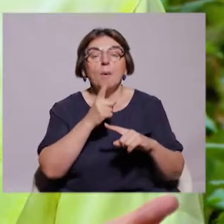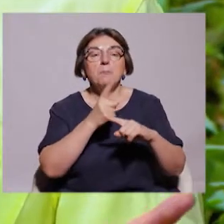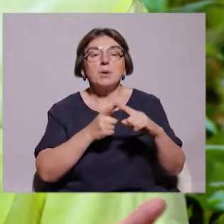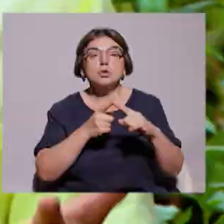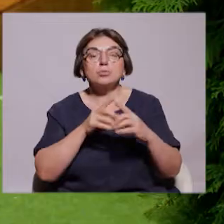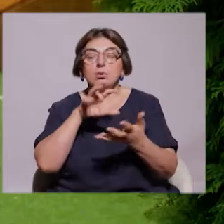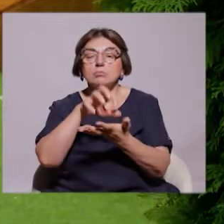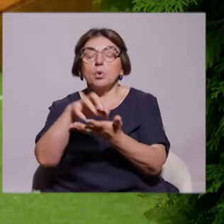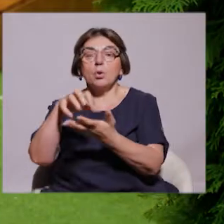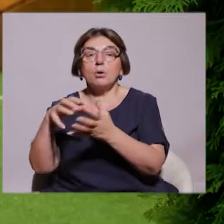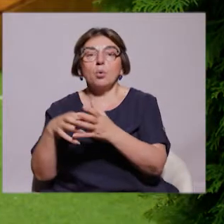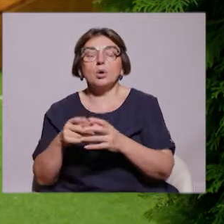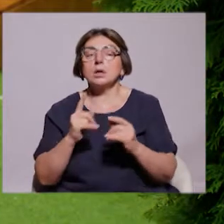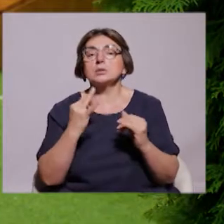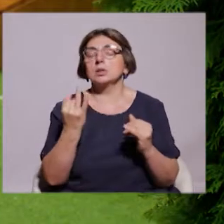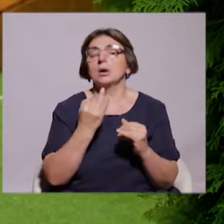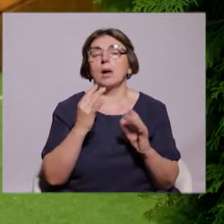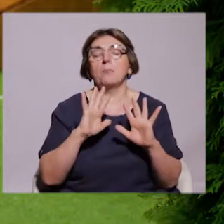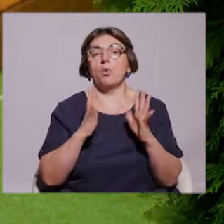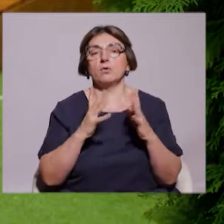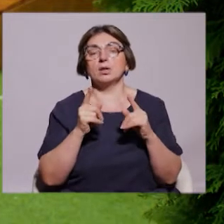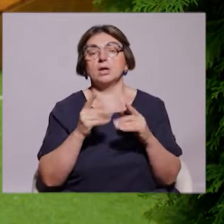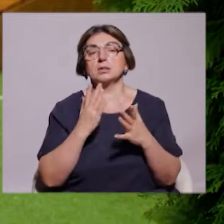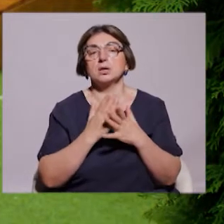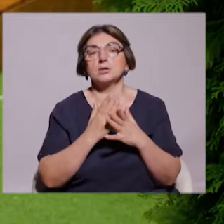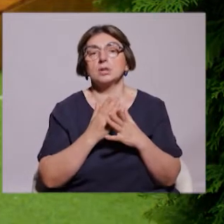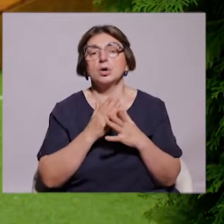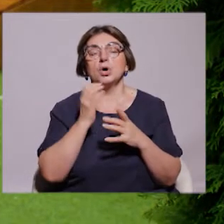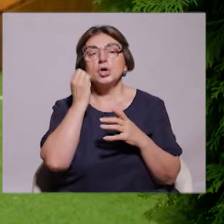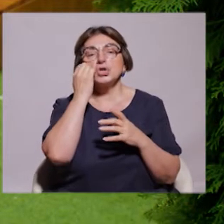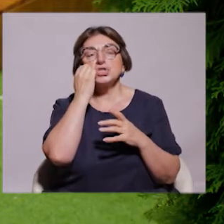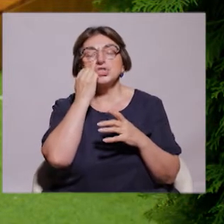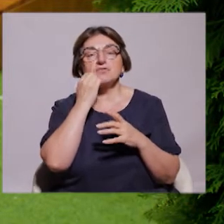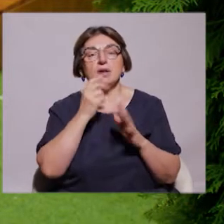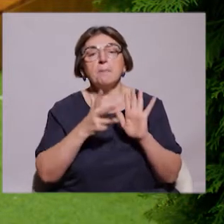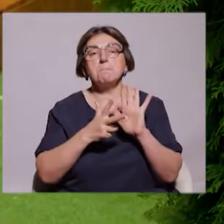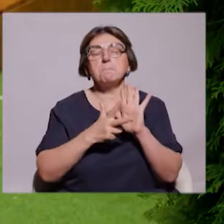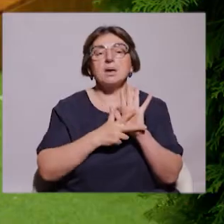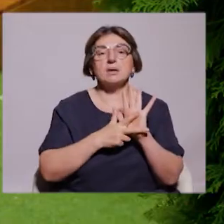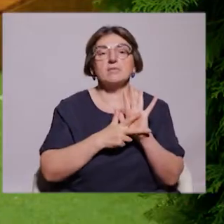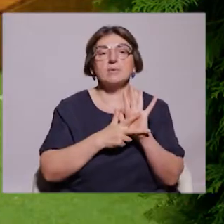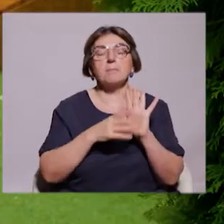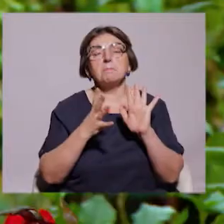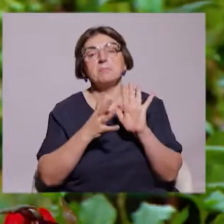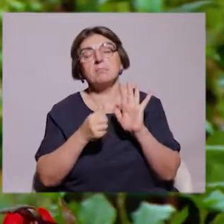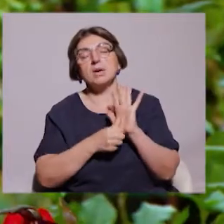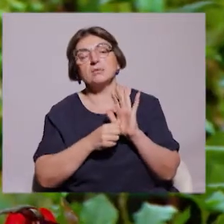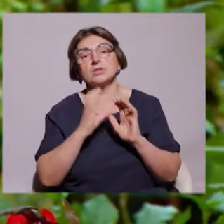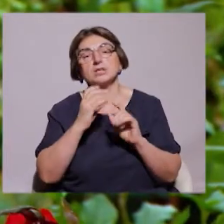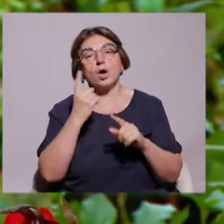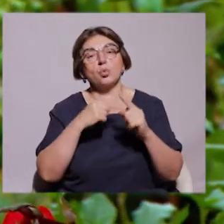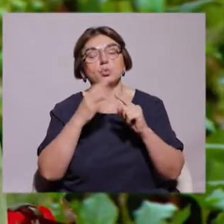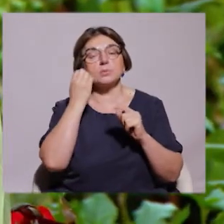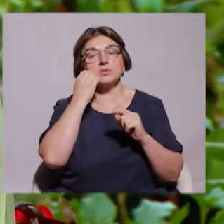ისტორიული მოვლენაა? ეს მიმდინარეობდა ძველი წელთაღრიცხვით მერვე მეექვსე საუკუნეებში და ეს იყო პროცესი, როდესაც